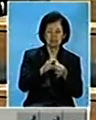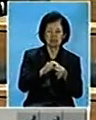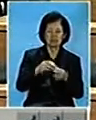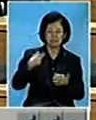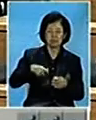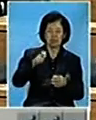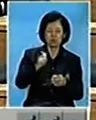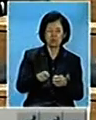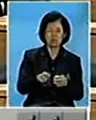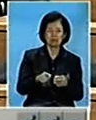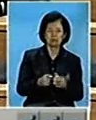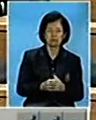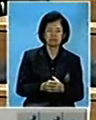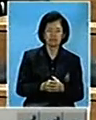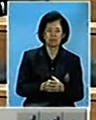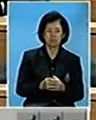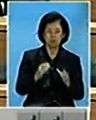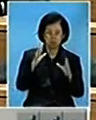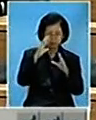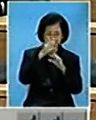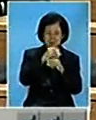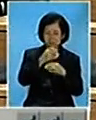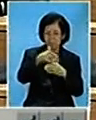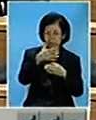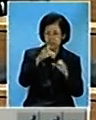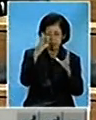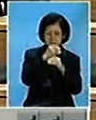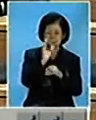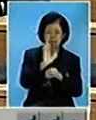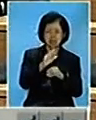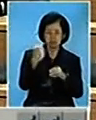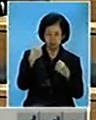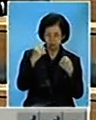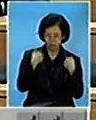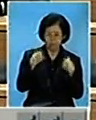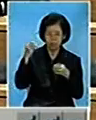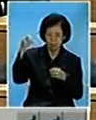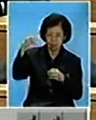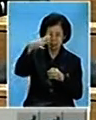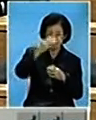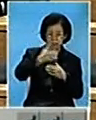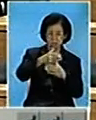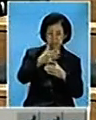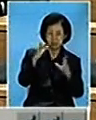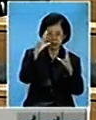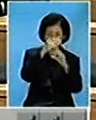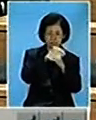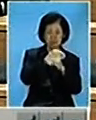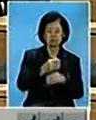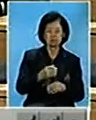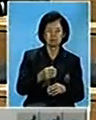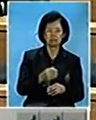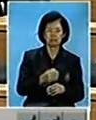อาจขับไล่ความมืดได้มีแต่แสงสว่างเท่านั้นที่จะขับไล่ความมืดได้ผมไม่เ